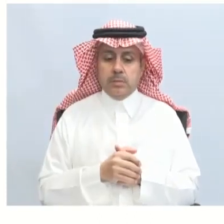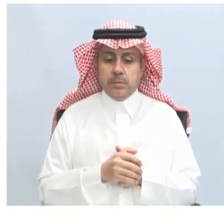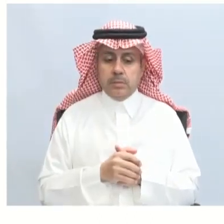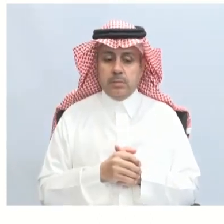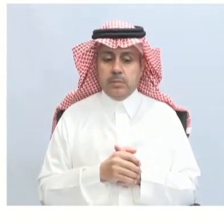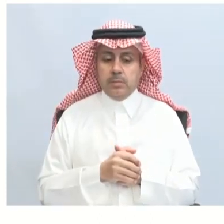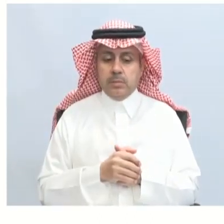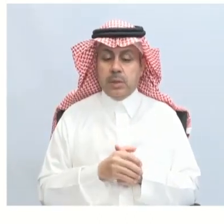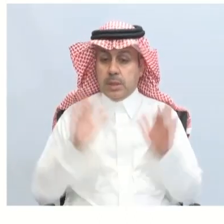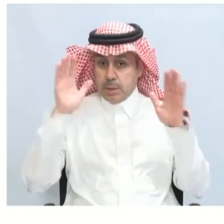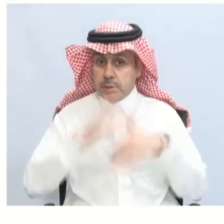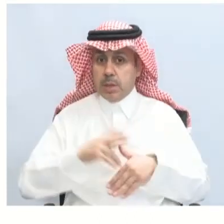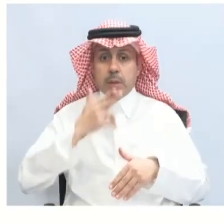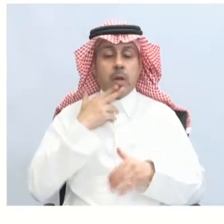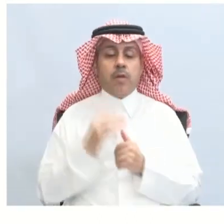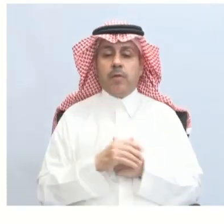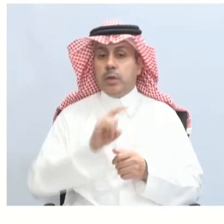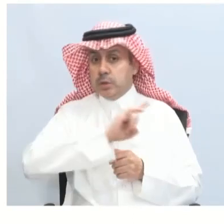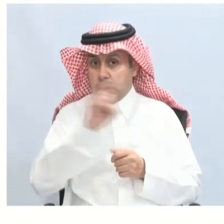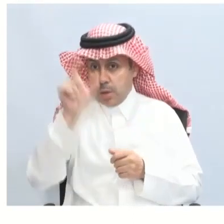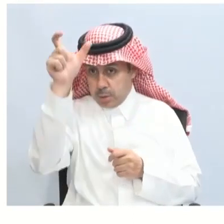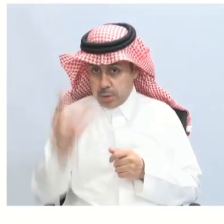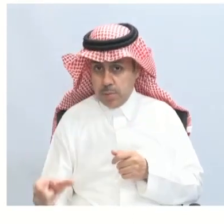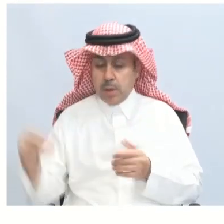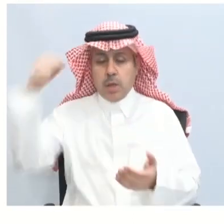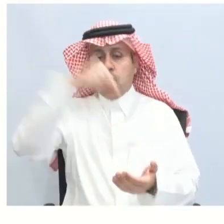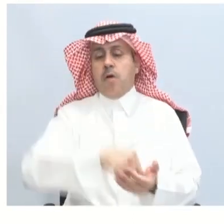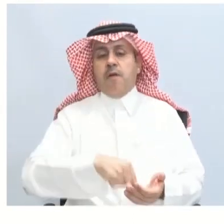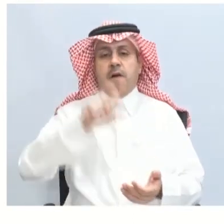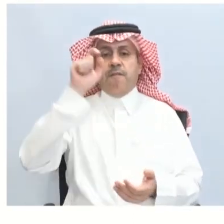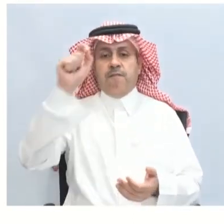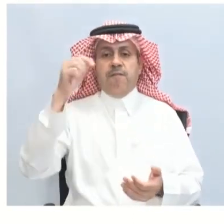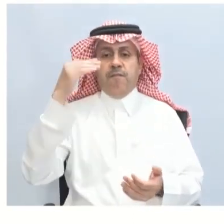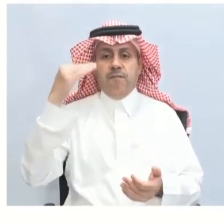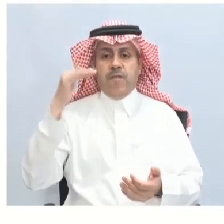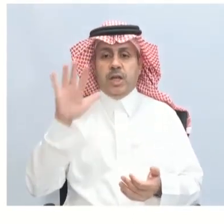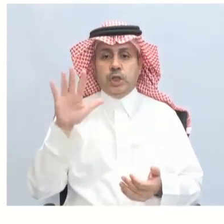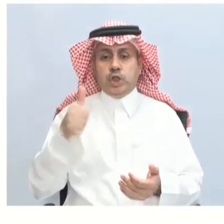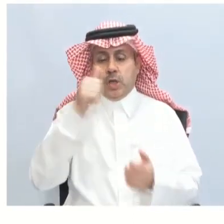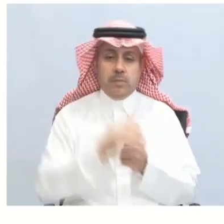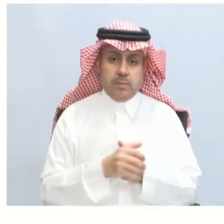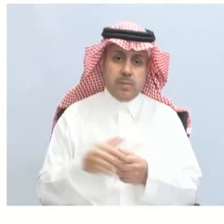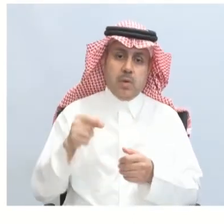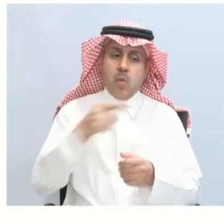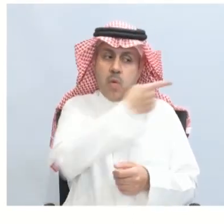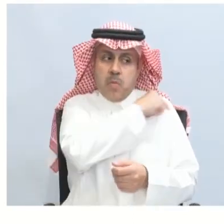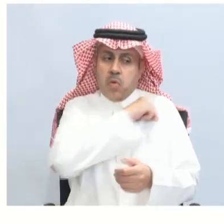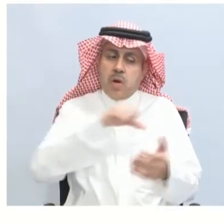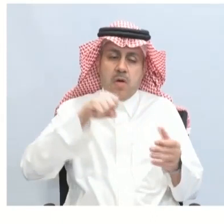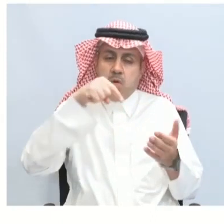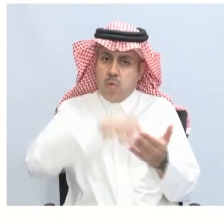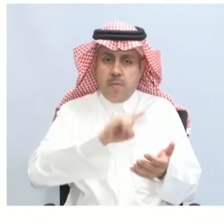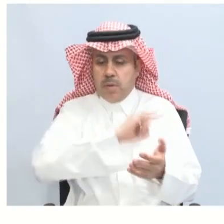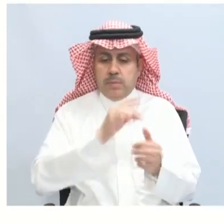انها هذه الصلاه تنهى صاحبها ان يقع في الفواحش ان يقع في الفواحش كذلك ولذكر